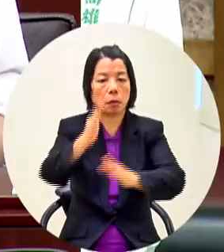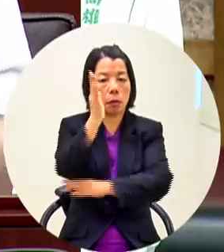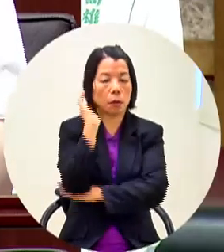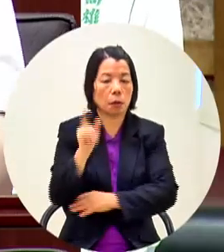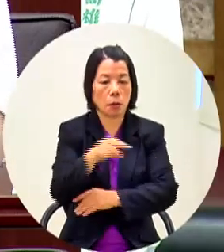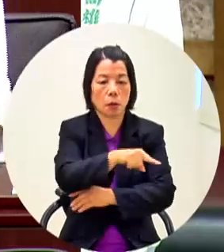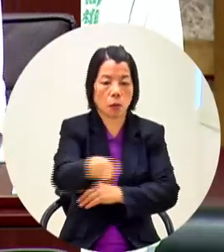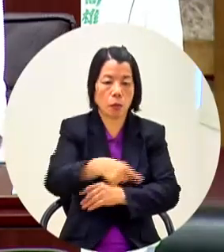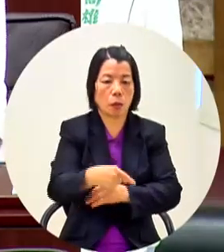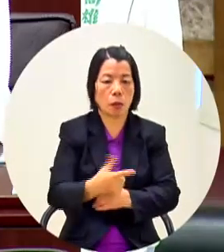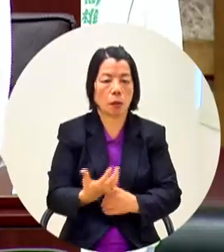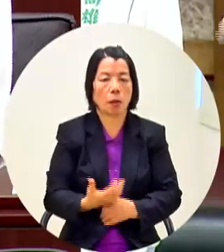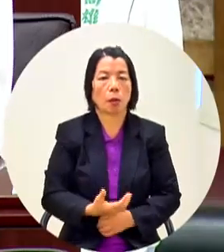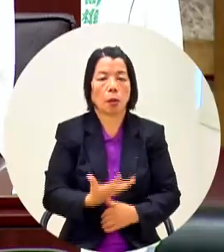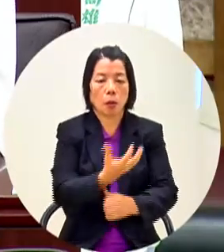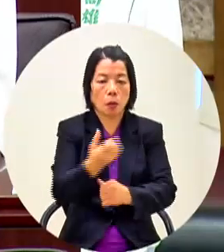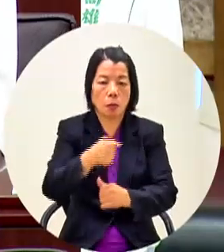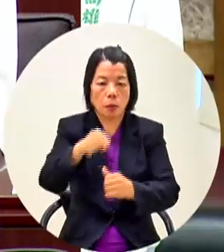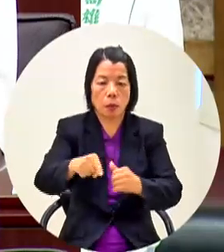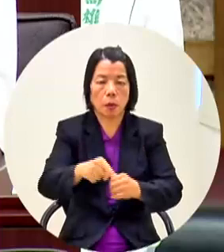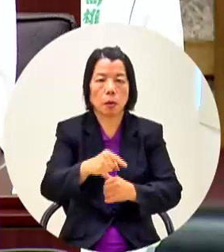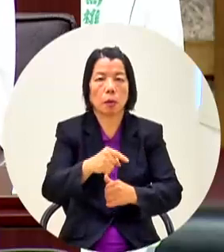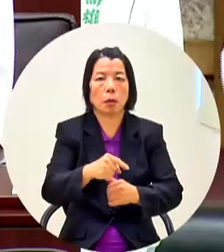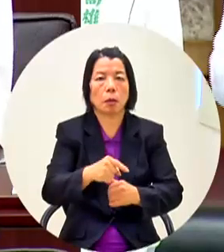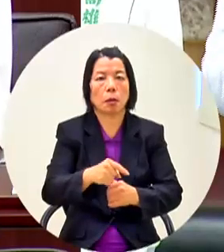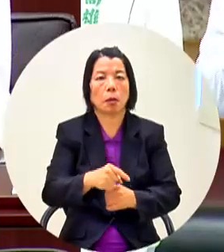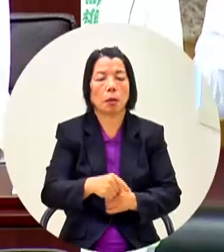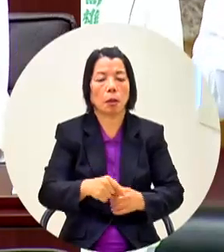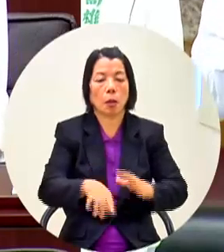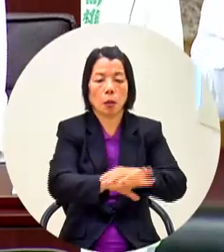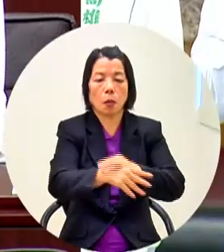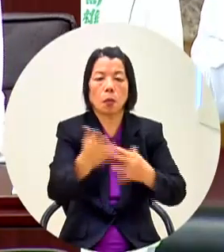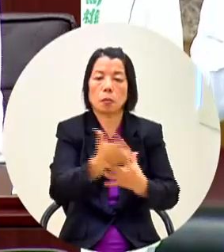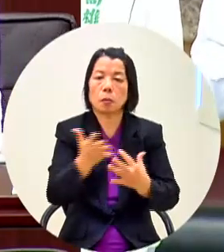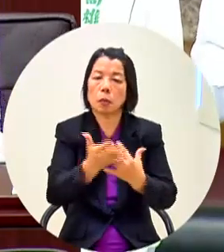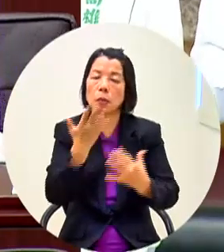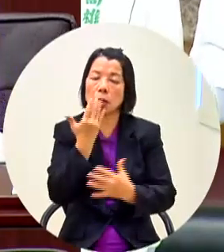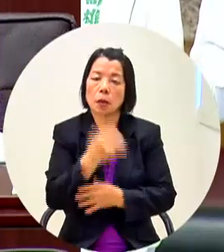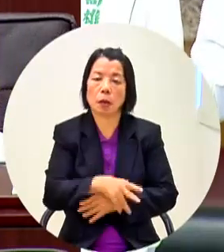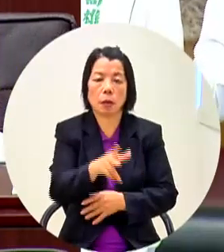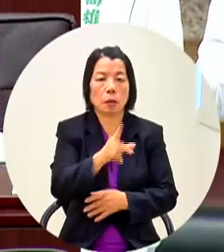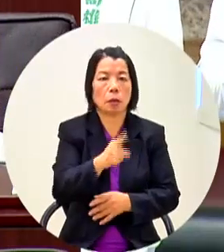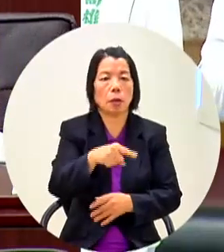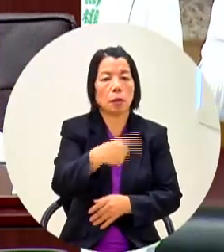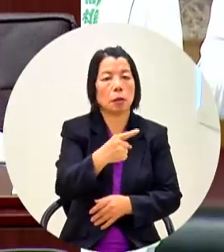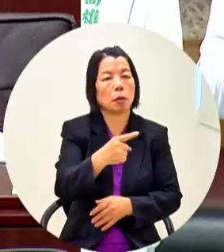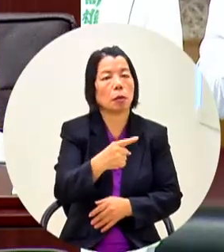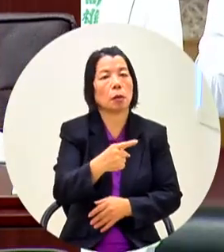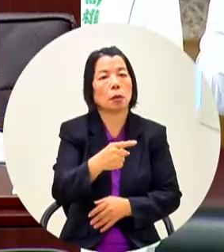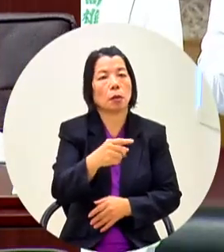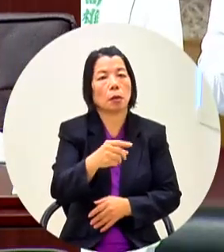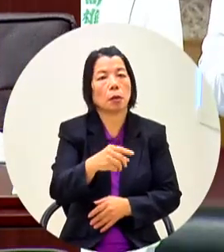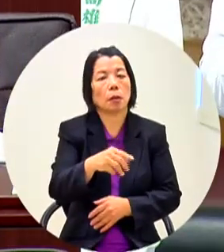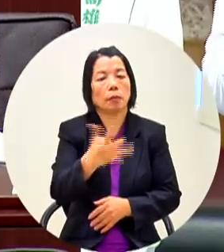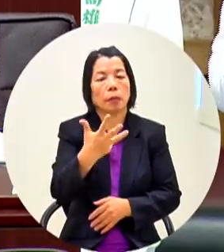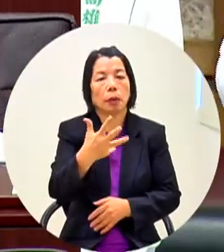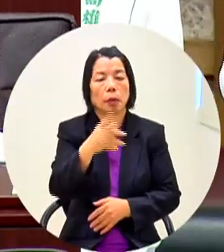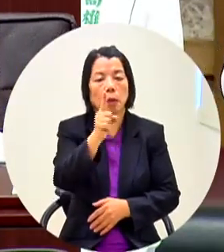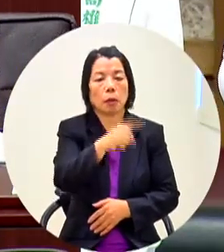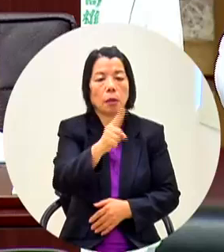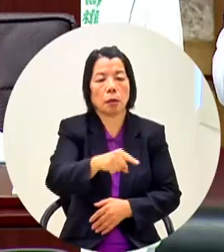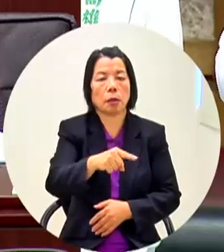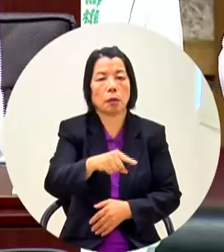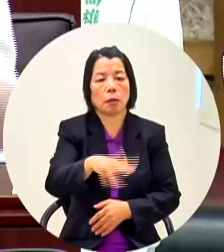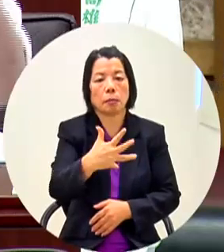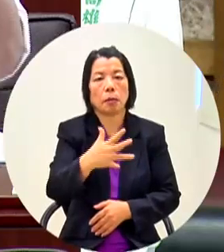间，达到1823个投开票所，可不可以？ 可以，不可以嘛？ 林议员，容许我跟你报告一下，今天是 可不可以？不可以，同意不